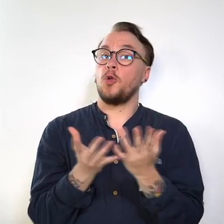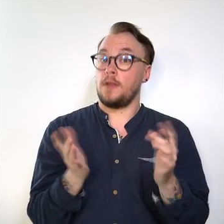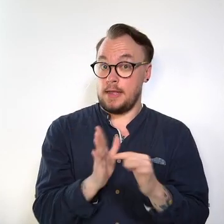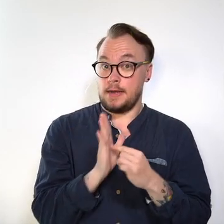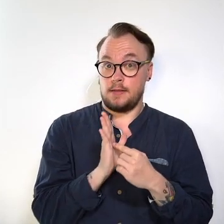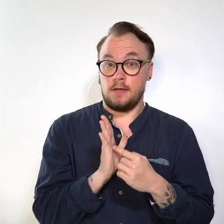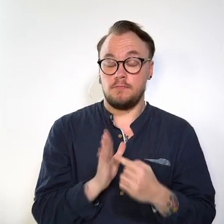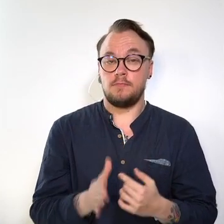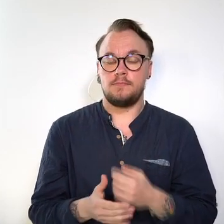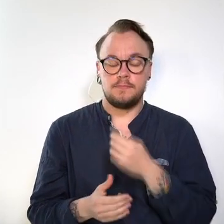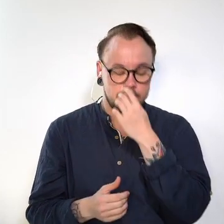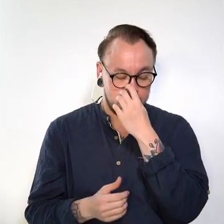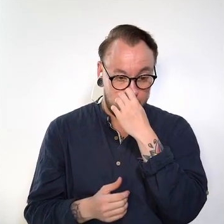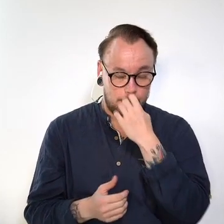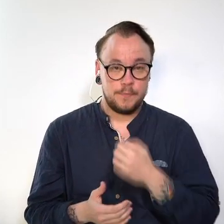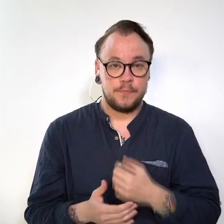Ja